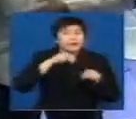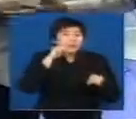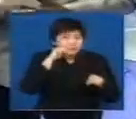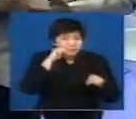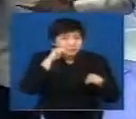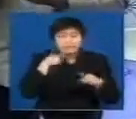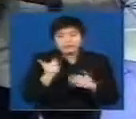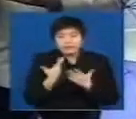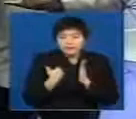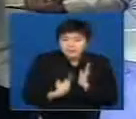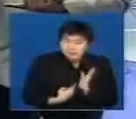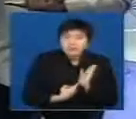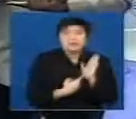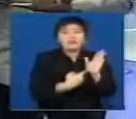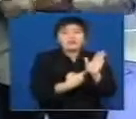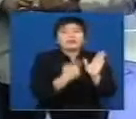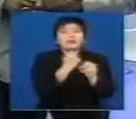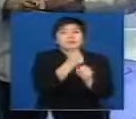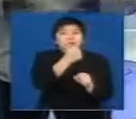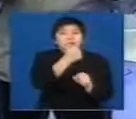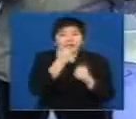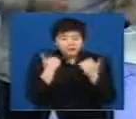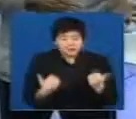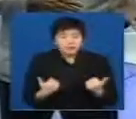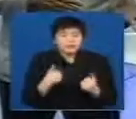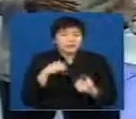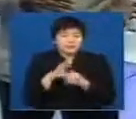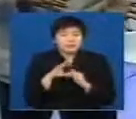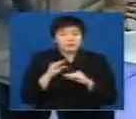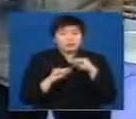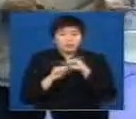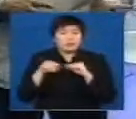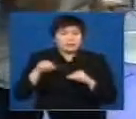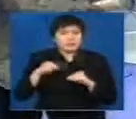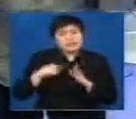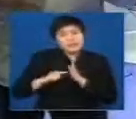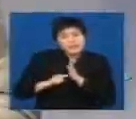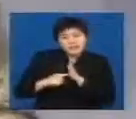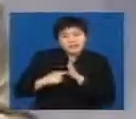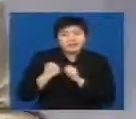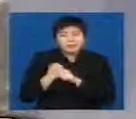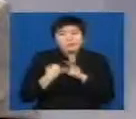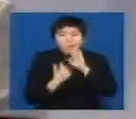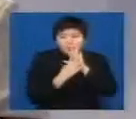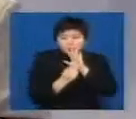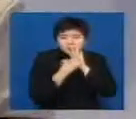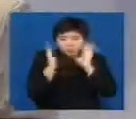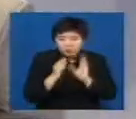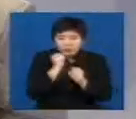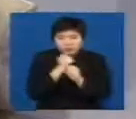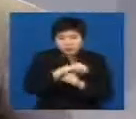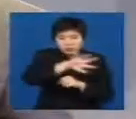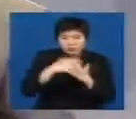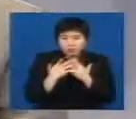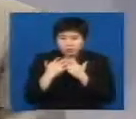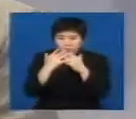สนอมาได้เลยแต่นี้โครงการนี้ก็เพิ่งเริ่มนะครับแล้วก็กำลังอบรมฝึกอบรมเจ้าหน้าที่กันอยู ่ขอข้อมูลเ